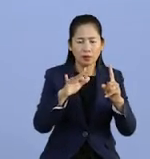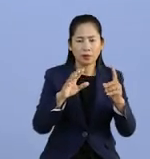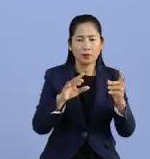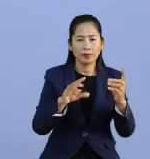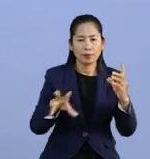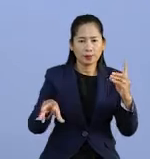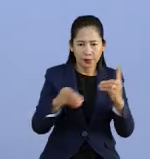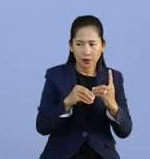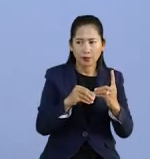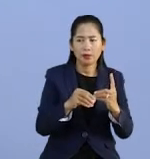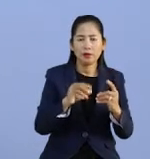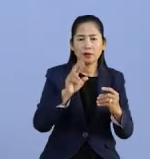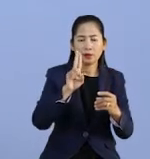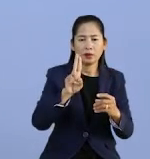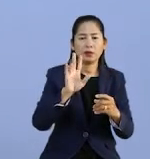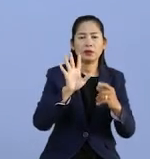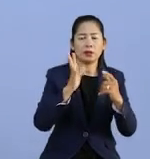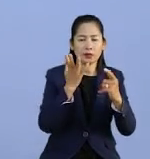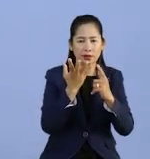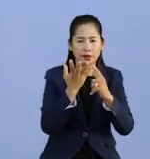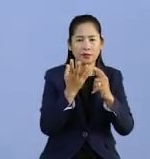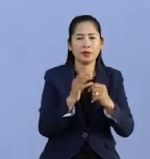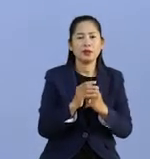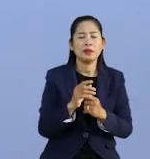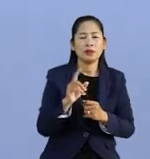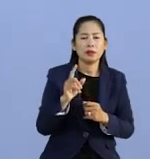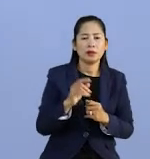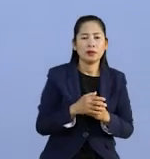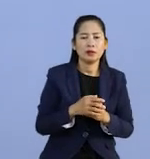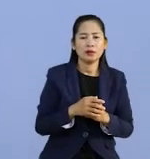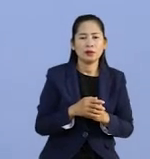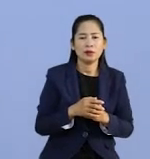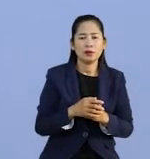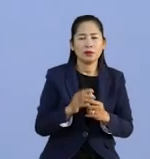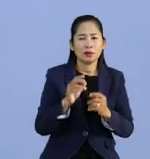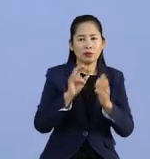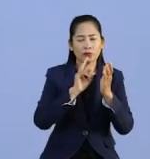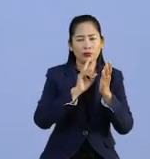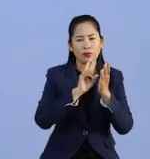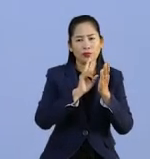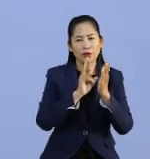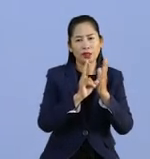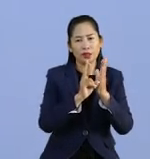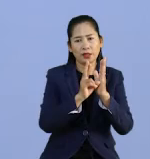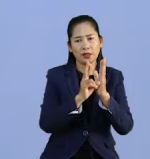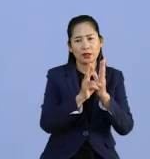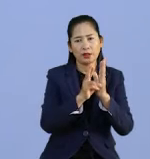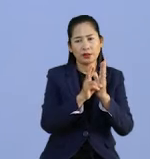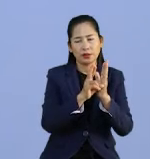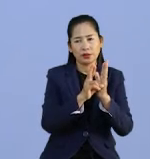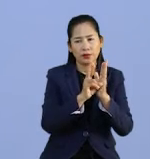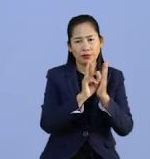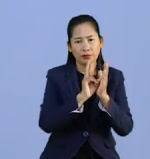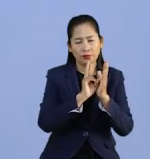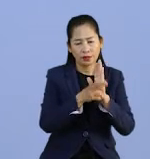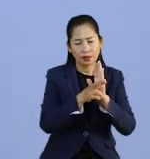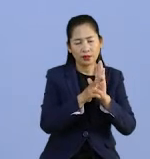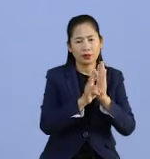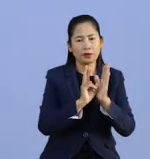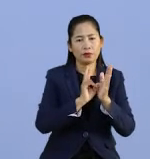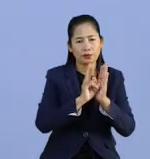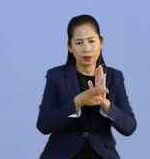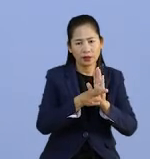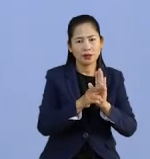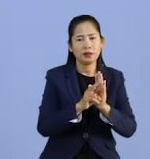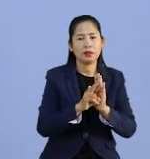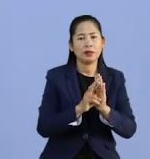ผัดเลอเต้เวลือโซ่สำเร็จเอก่อนบาดจังยังมีนเปียวิไนบาดวิไนบาดหนอ